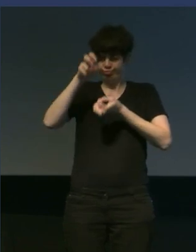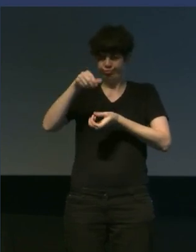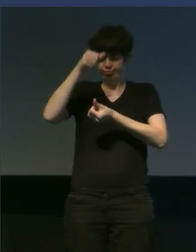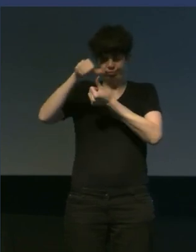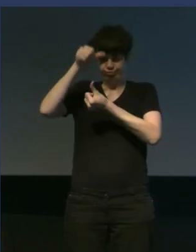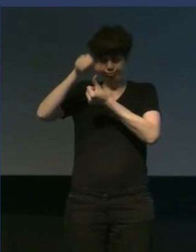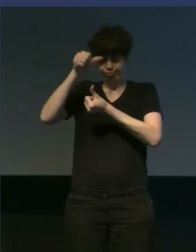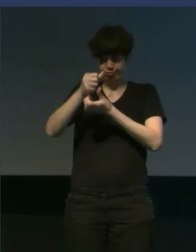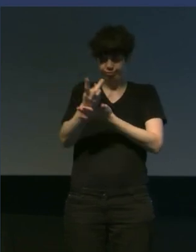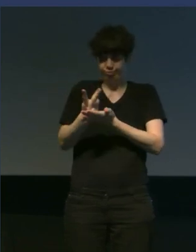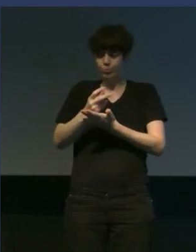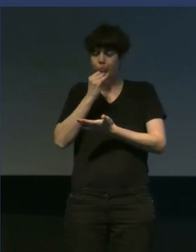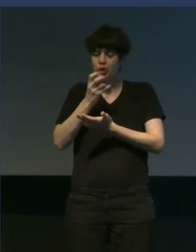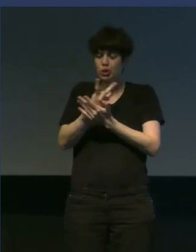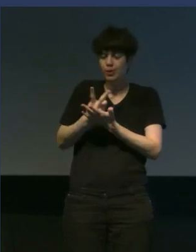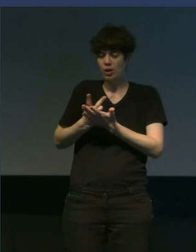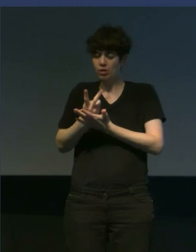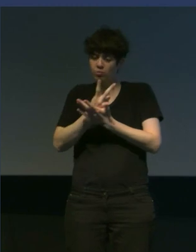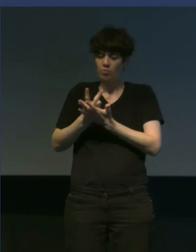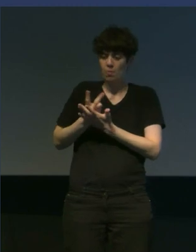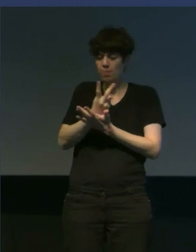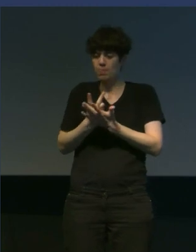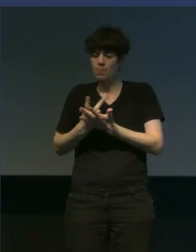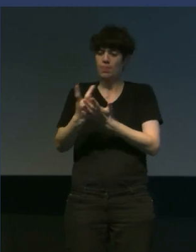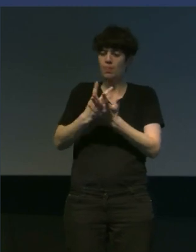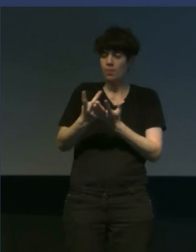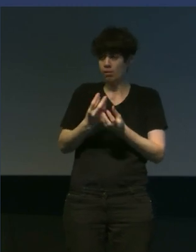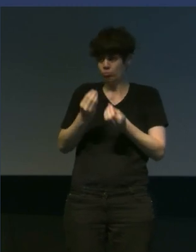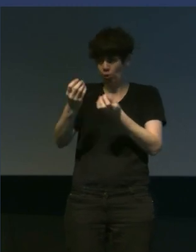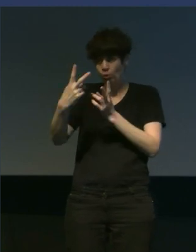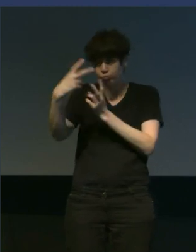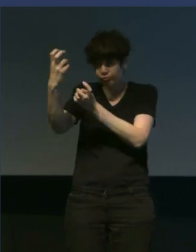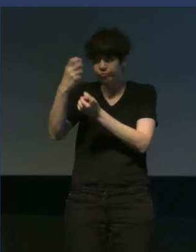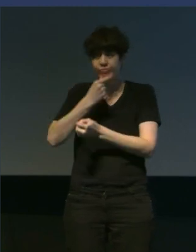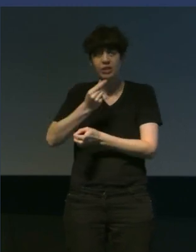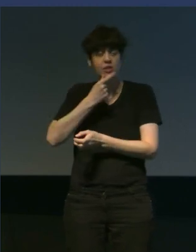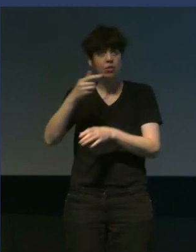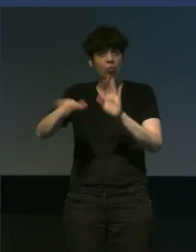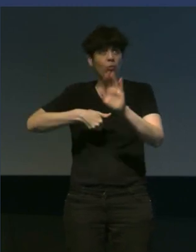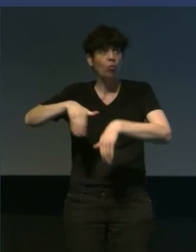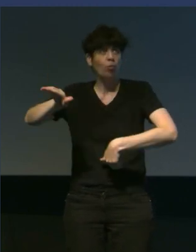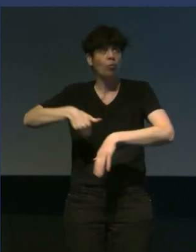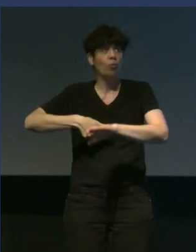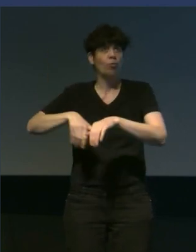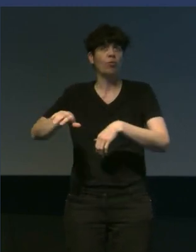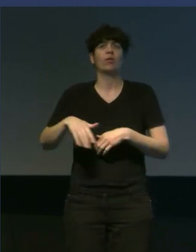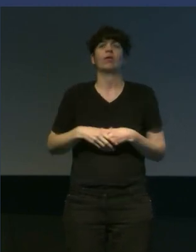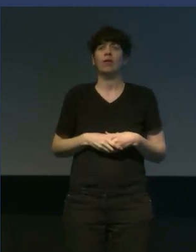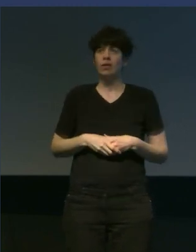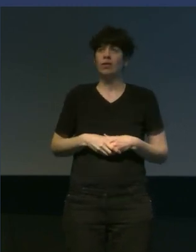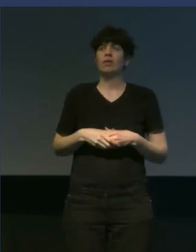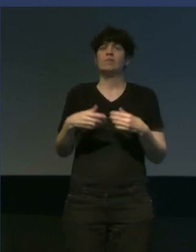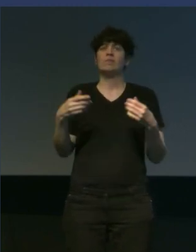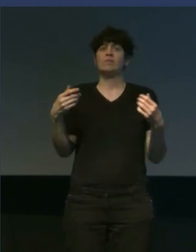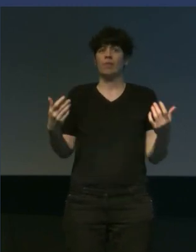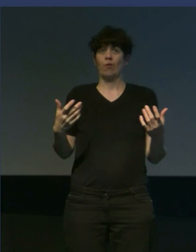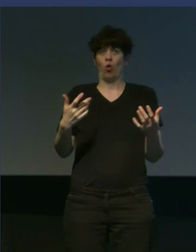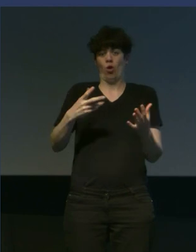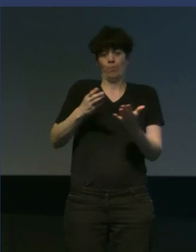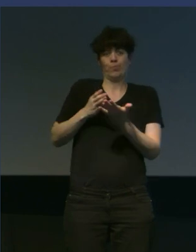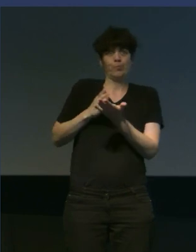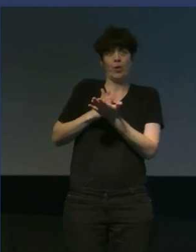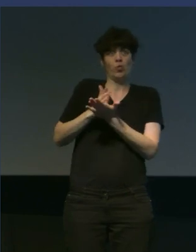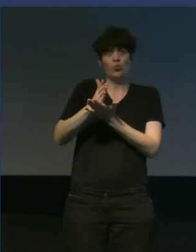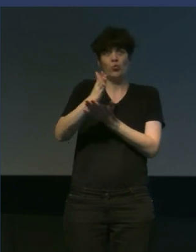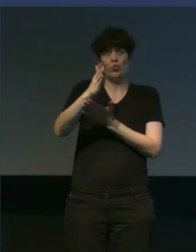pour expliquer des choses devant. Je me rendais compte que ça marchait très bien. Et donc, voilà, ça, c'était mon